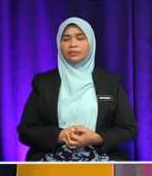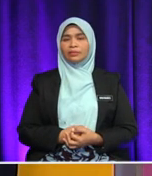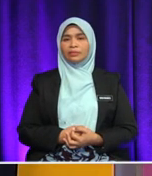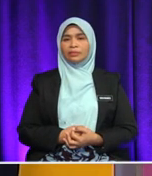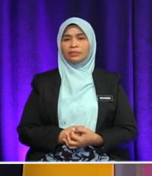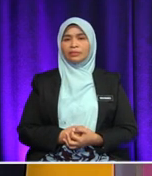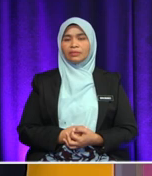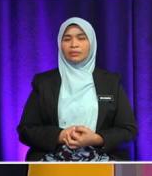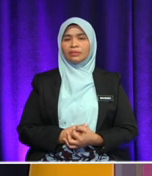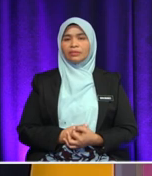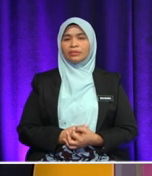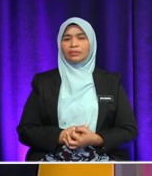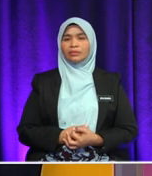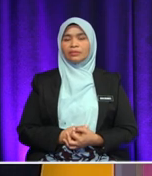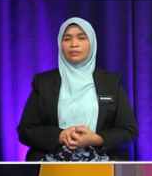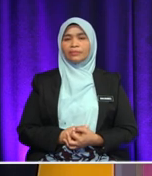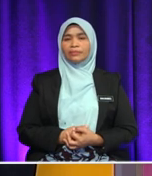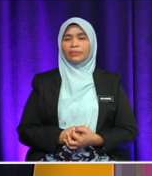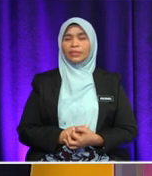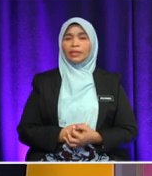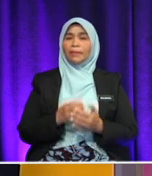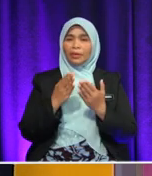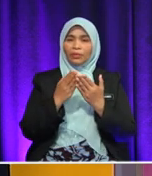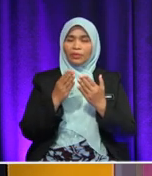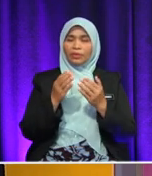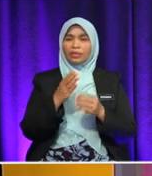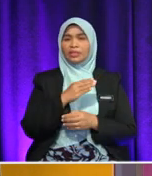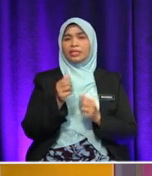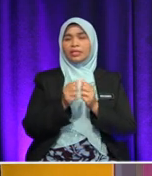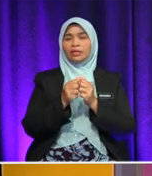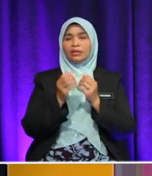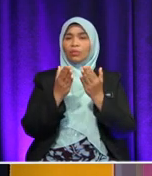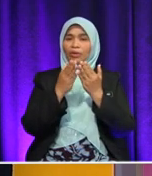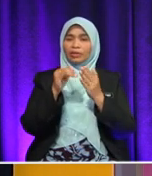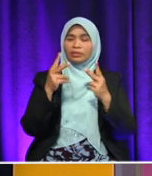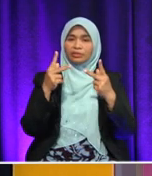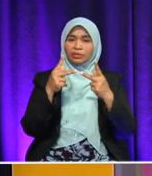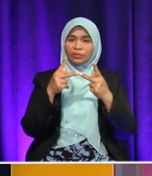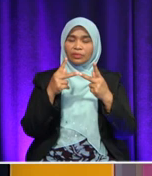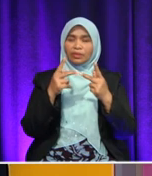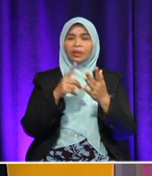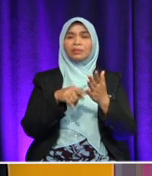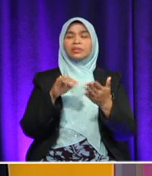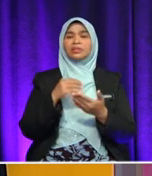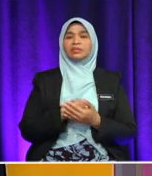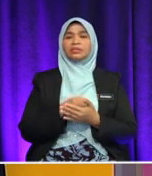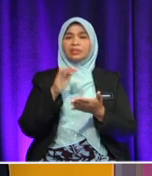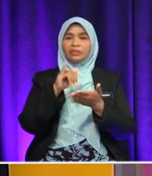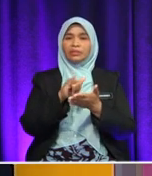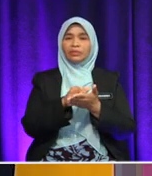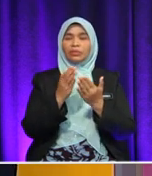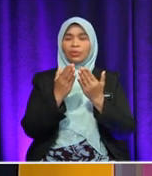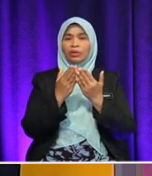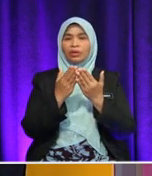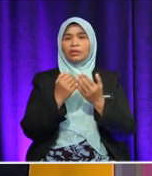gitu seterusnya berdoa dengan doa-doa yang sesuai apa yang doanya siswanya doa yang sesuai ini yaitu